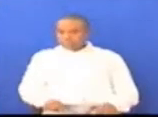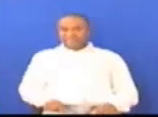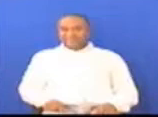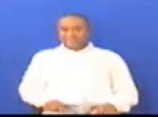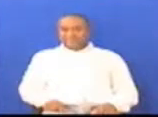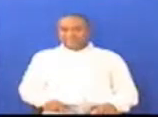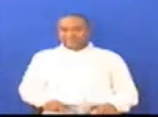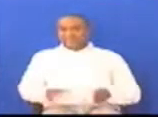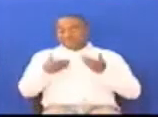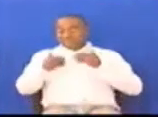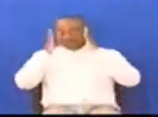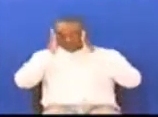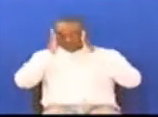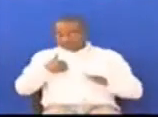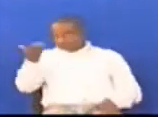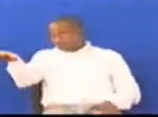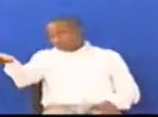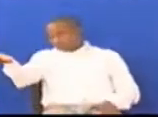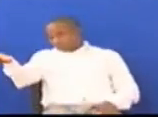Sasa mheshimiwa katibu,